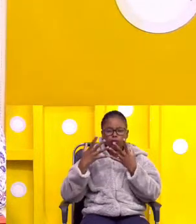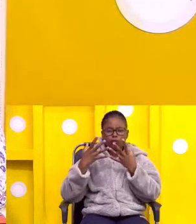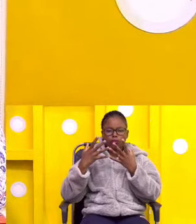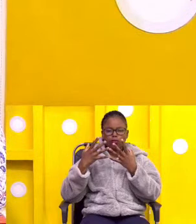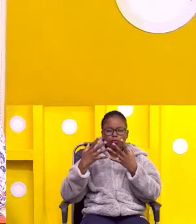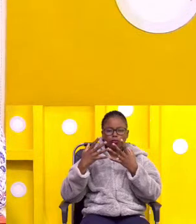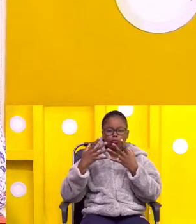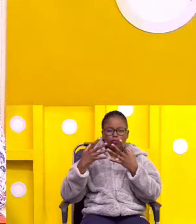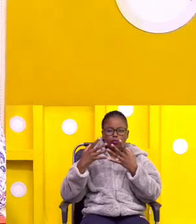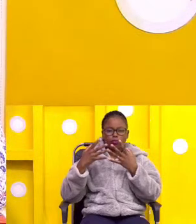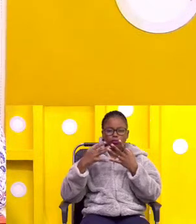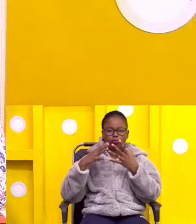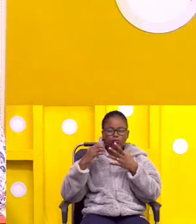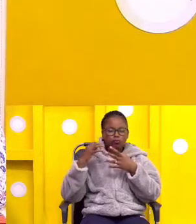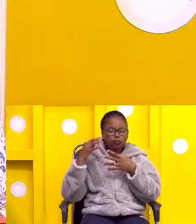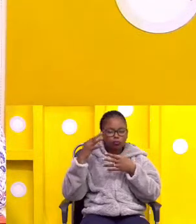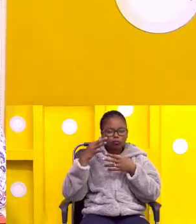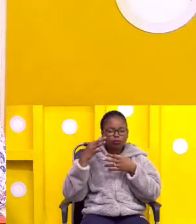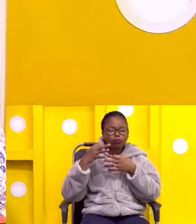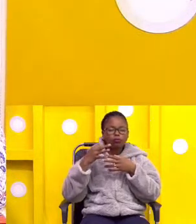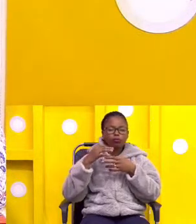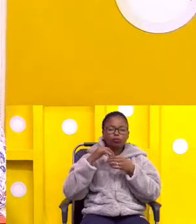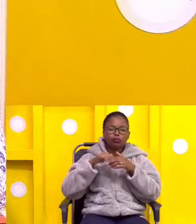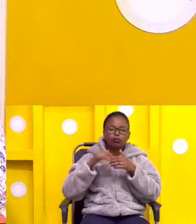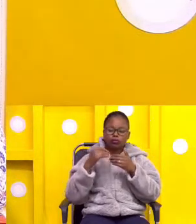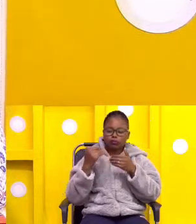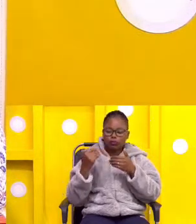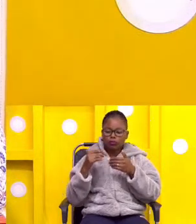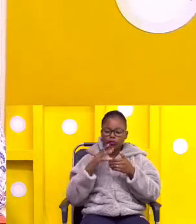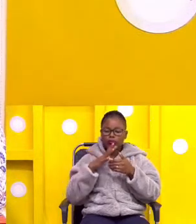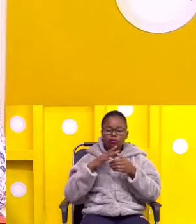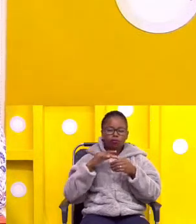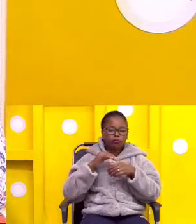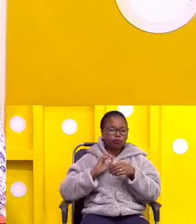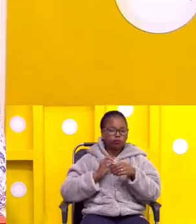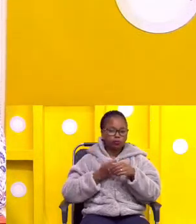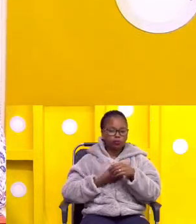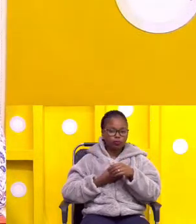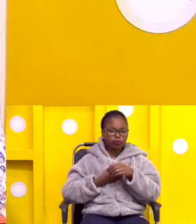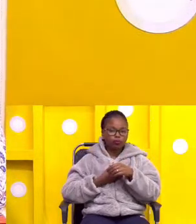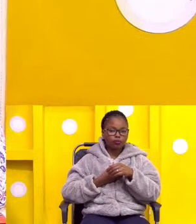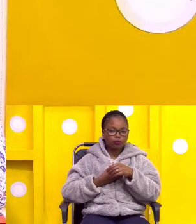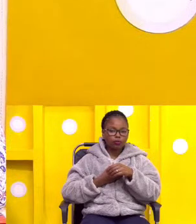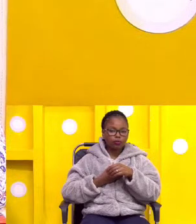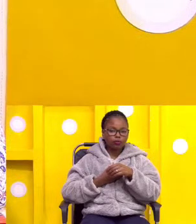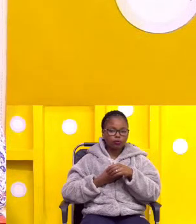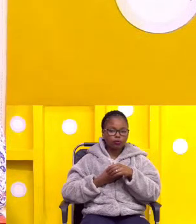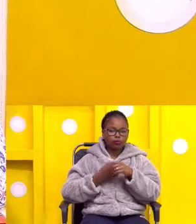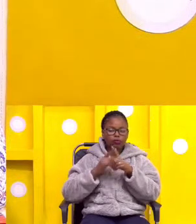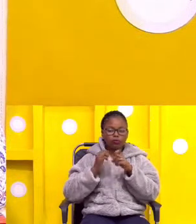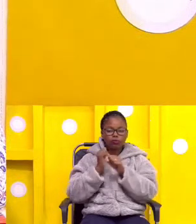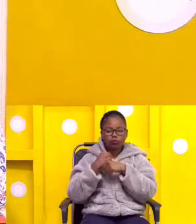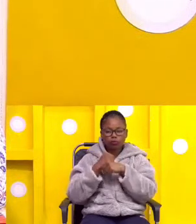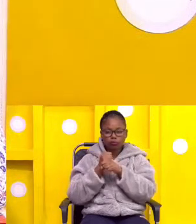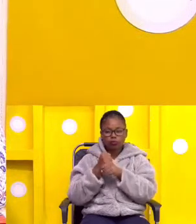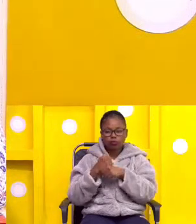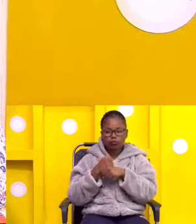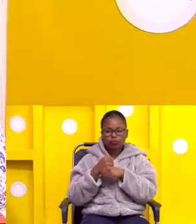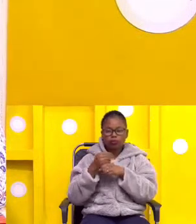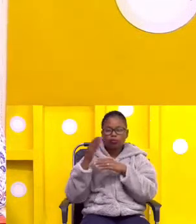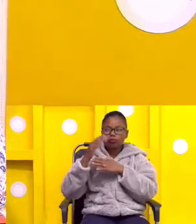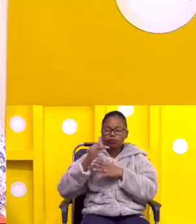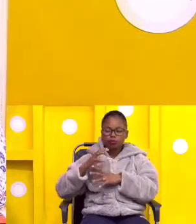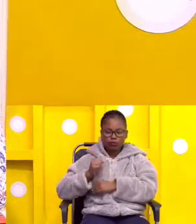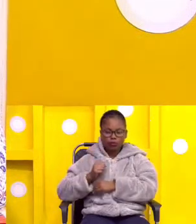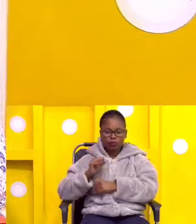Maroho ni maingi marahujia ariu na reithe witu. Nowe tuwe Jehova mwihoko waku. Todwe hoka mudu wina